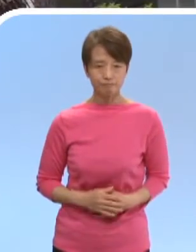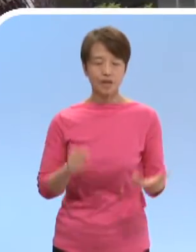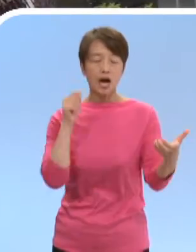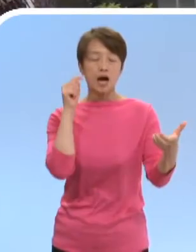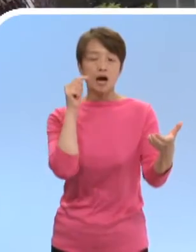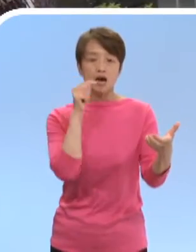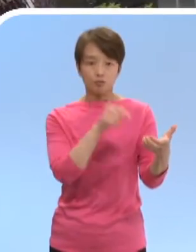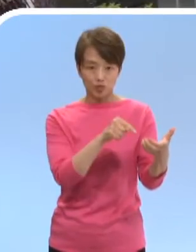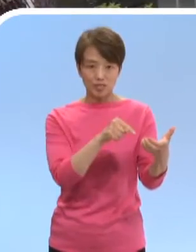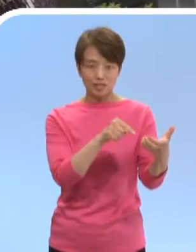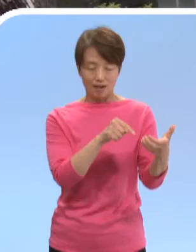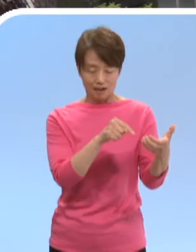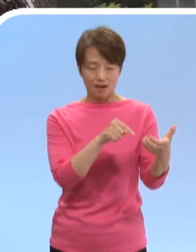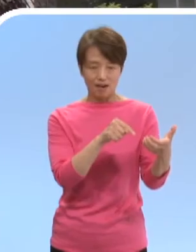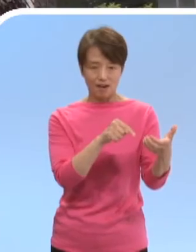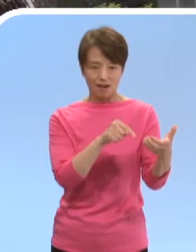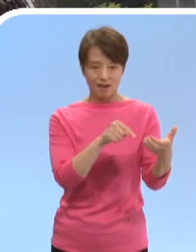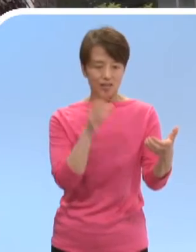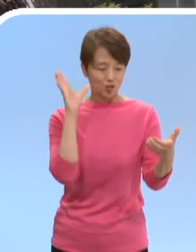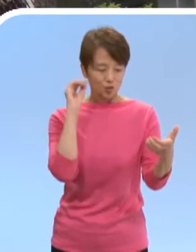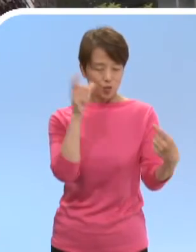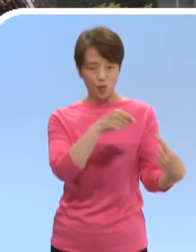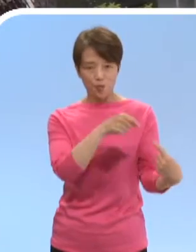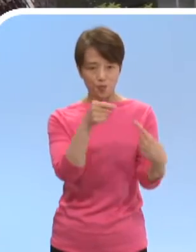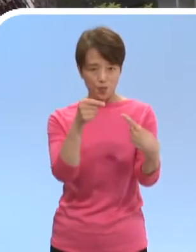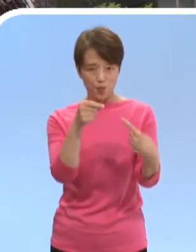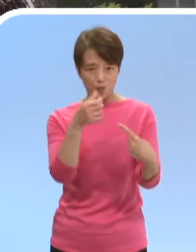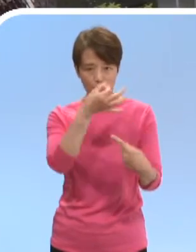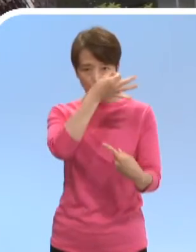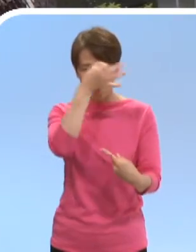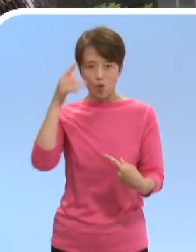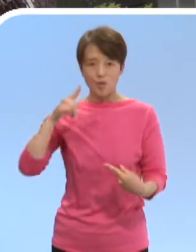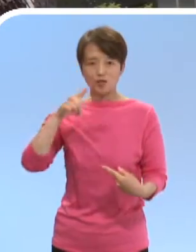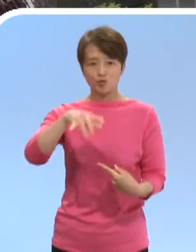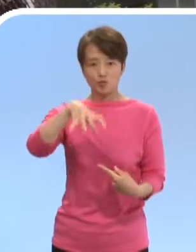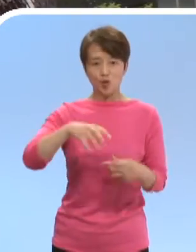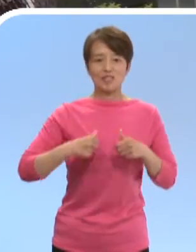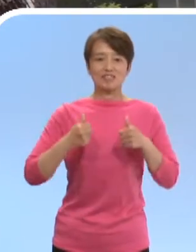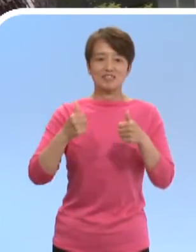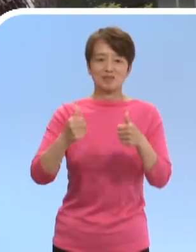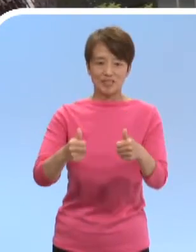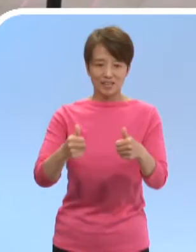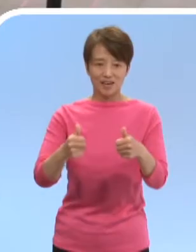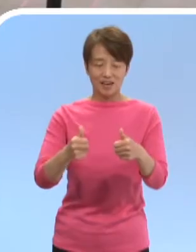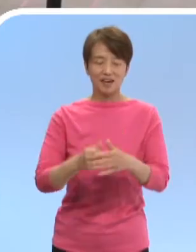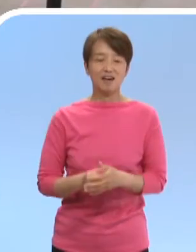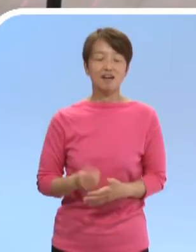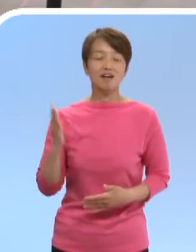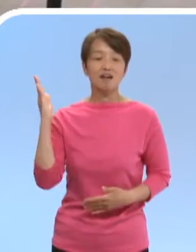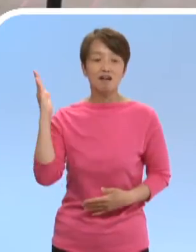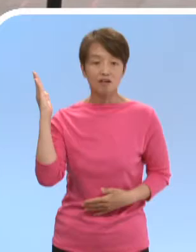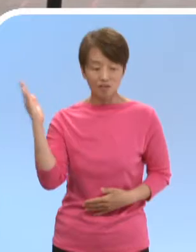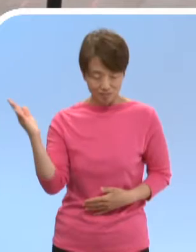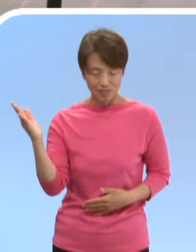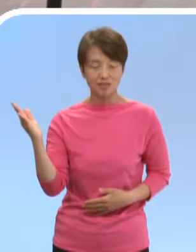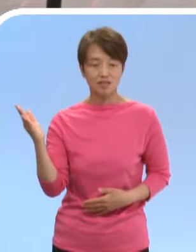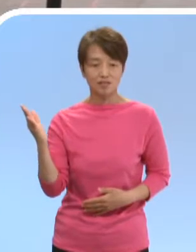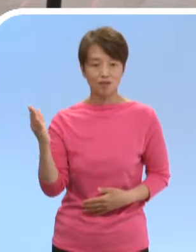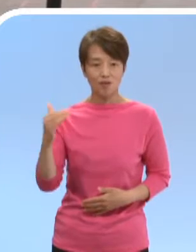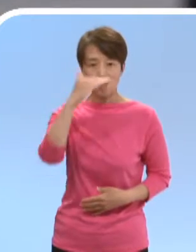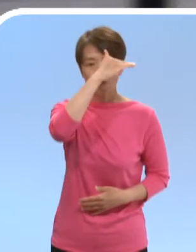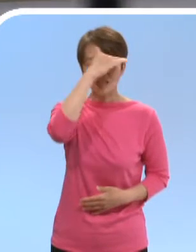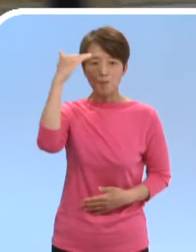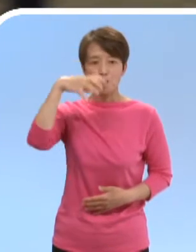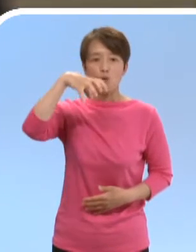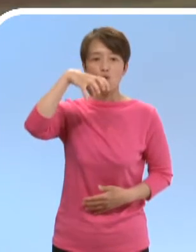兵庫いい県民アプリの中から情報を得まして、神戸空港にやってきました。こちらの展望デッキ